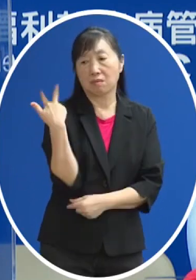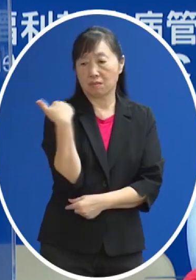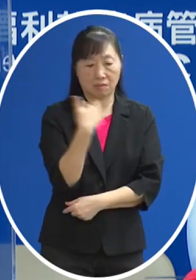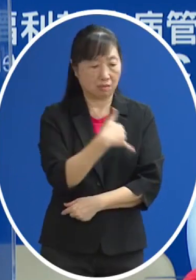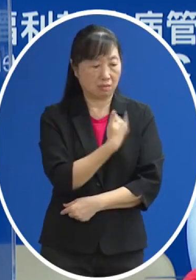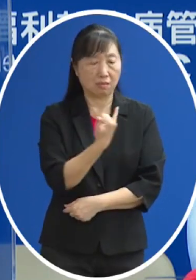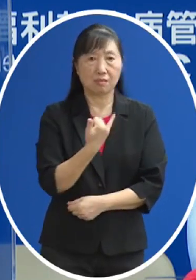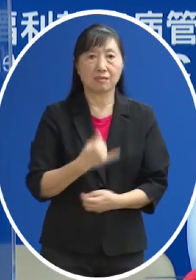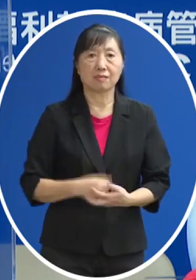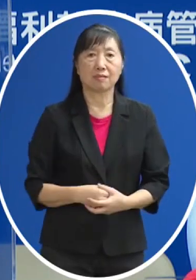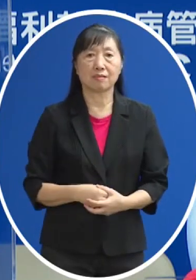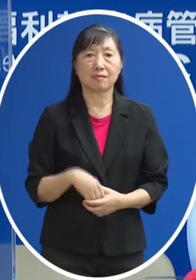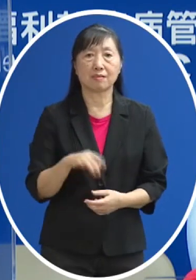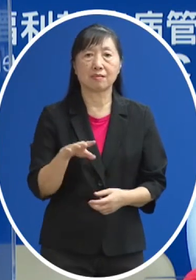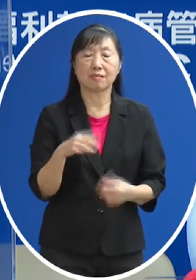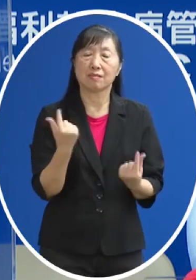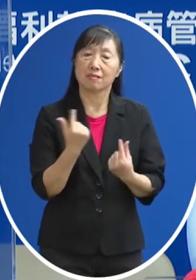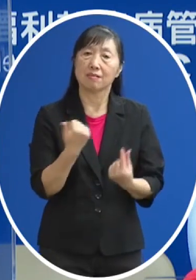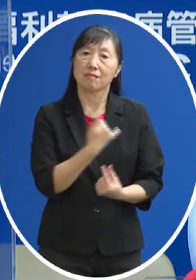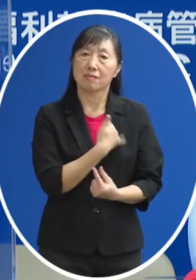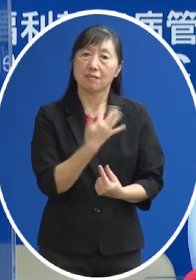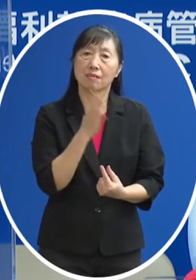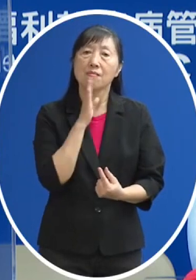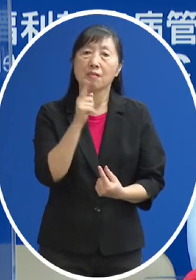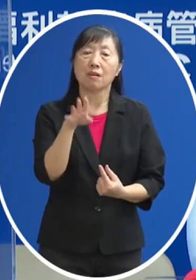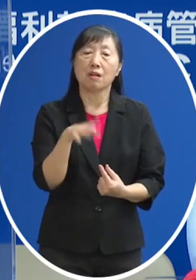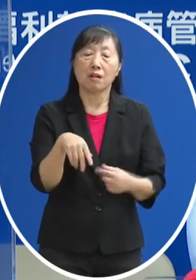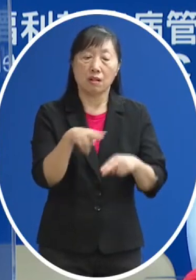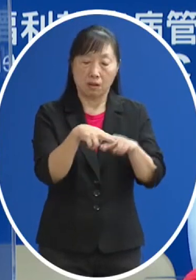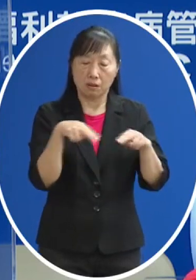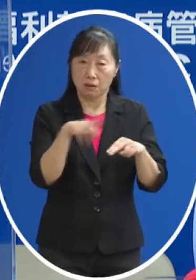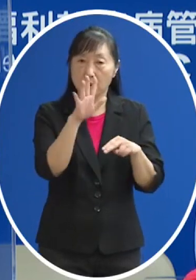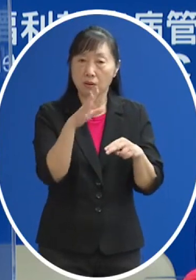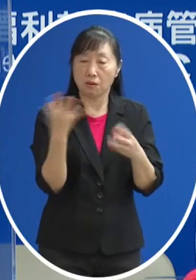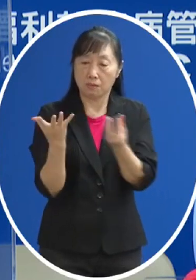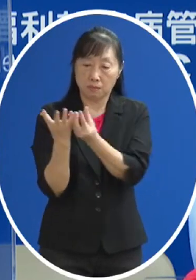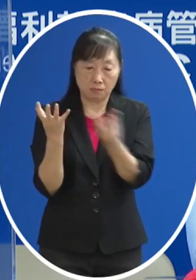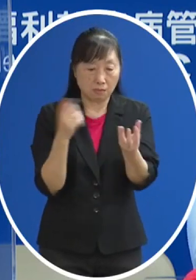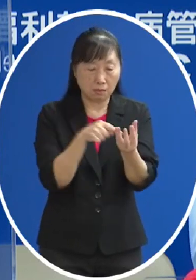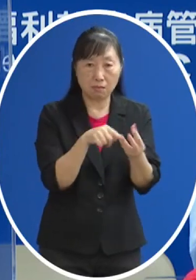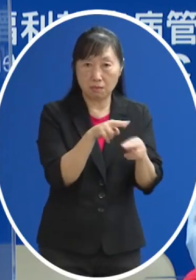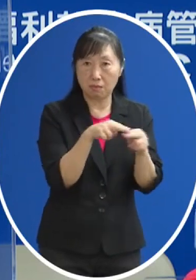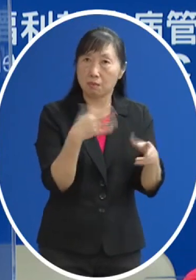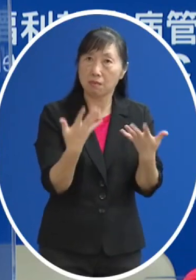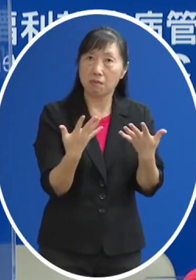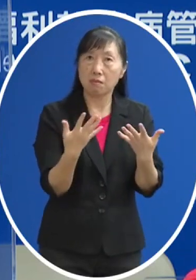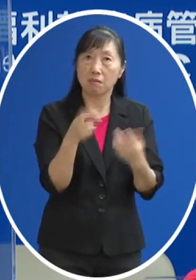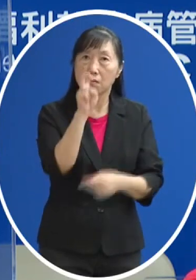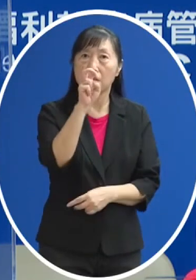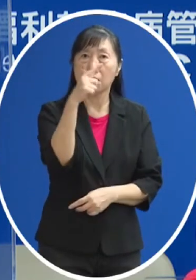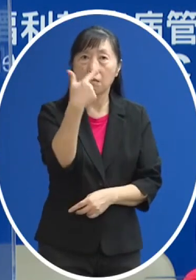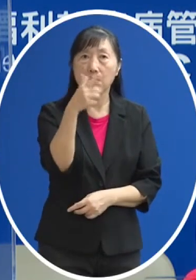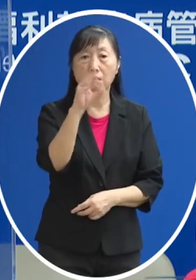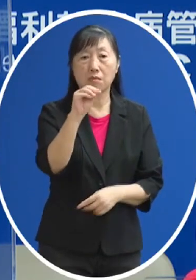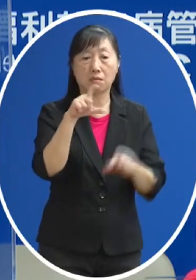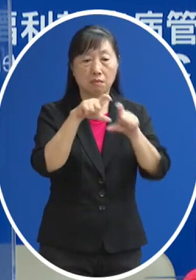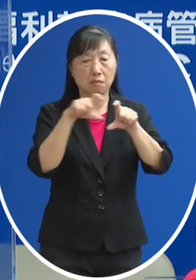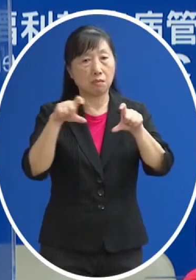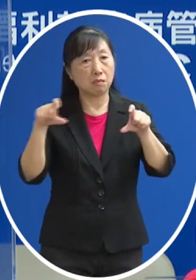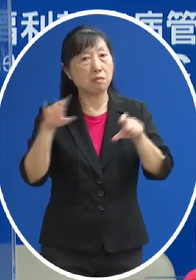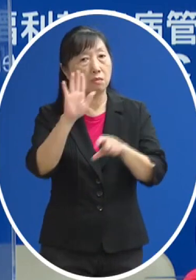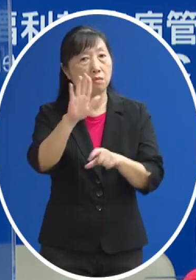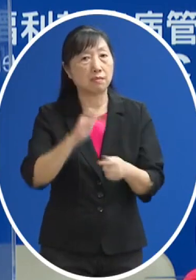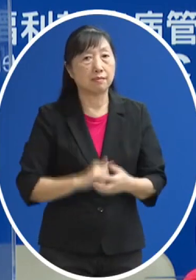六，应该礼拜六然后有封签的一部分，有封签的大概26万剂，